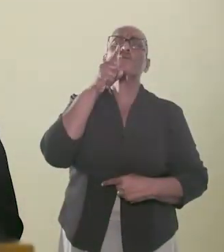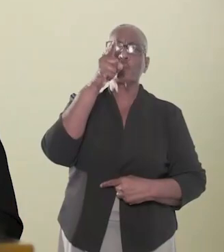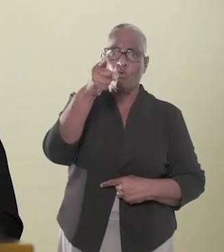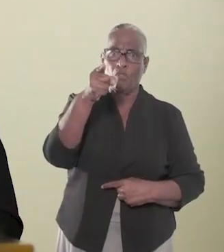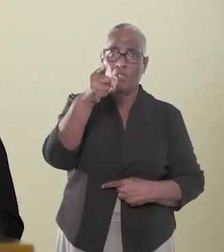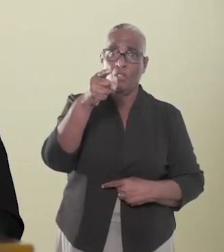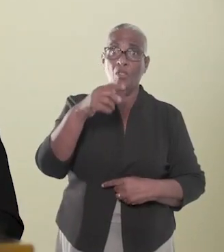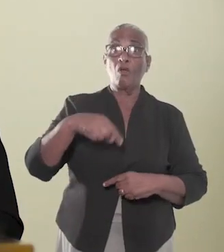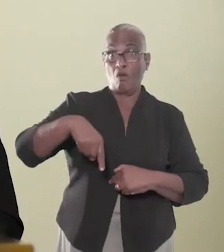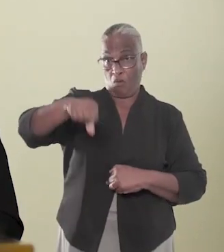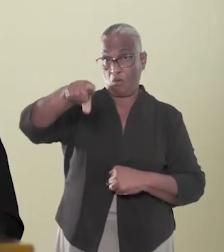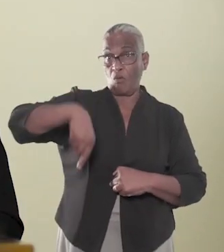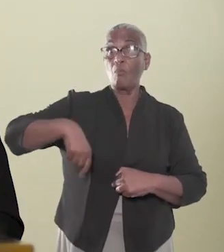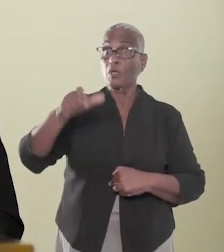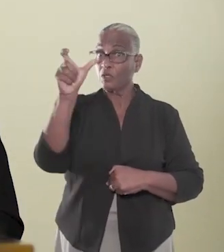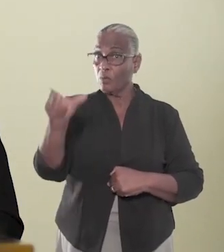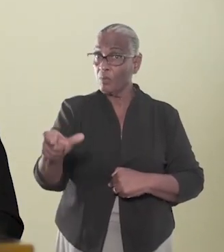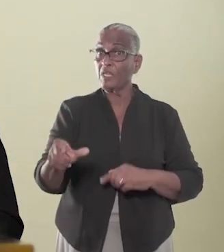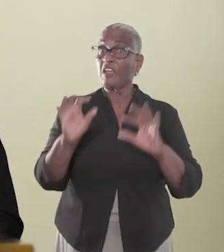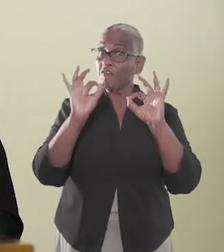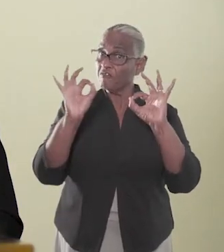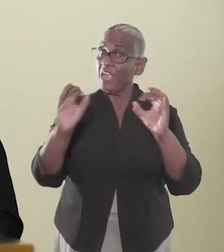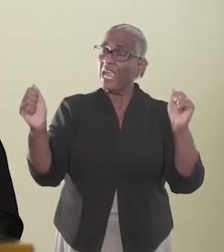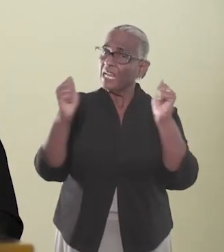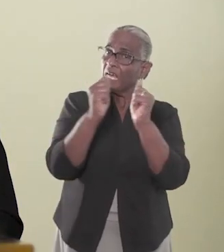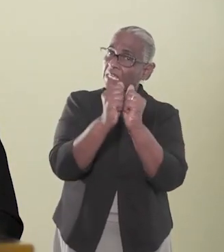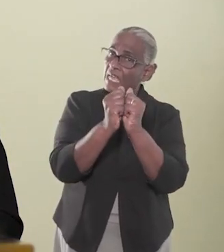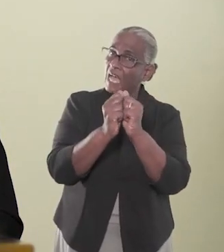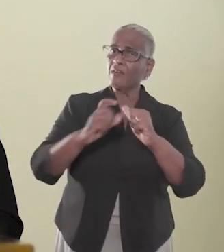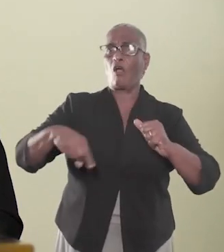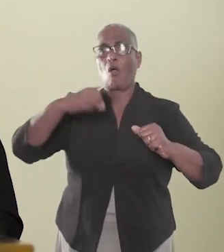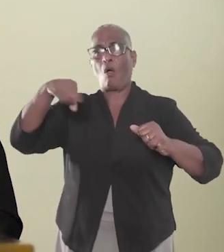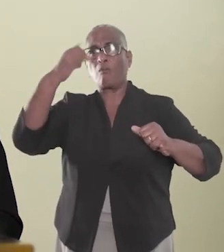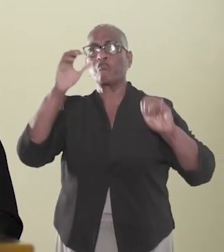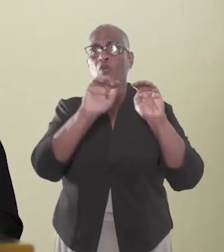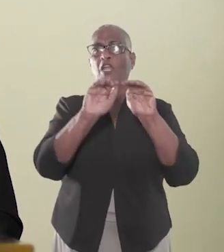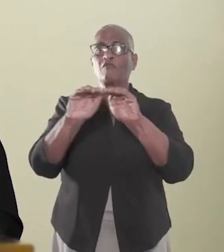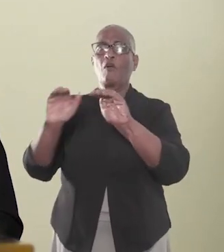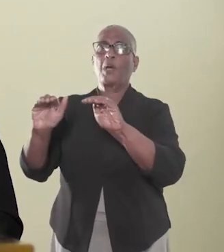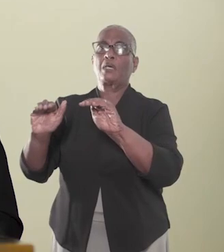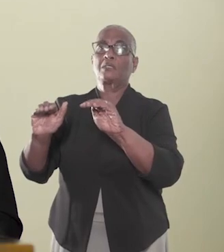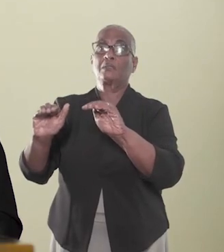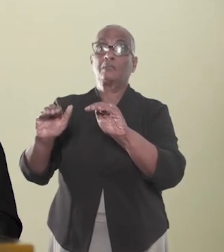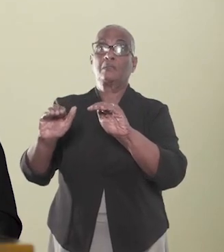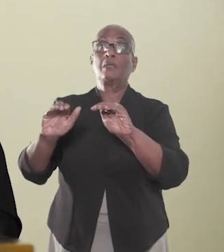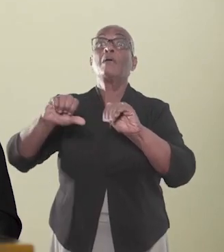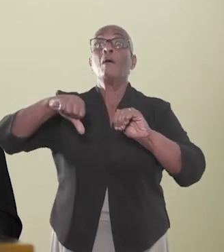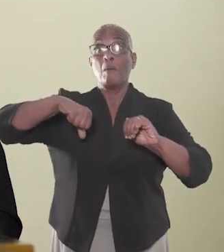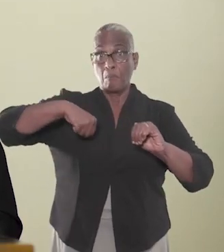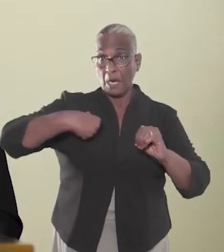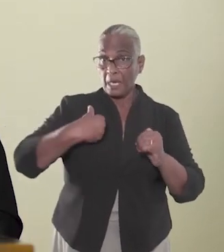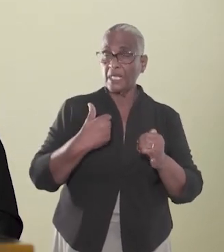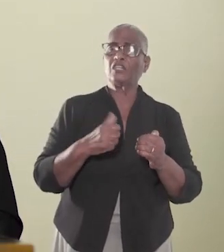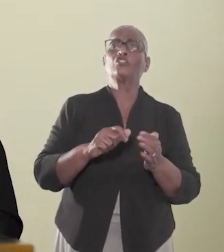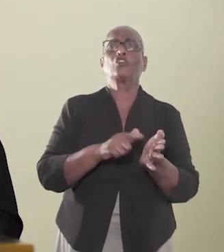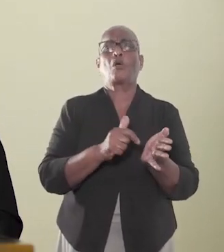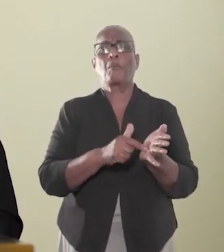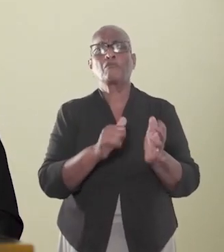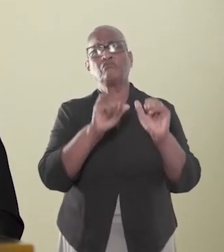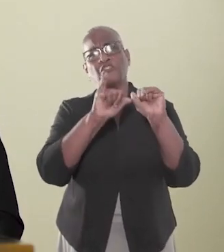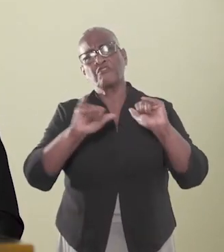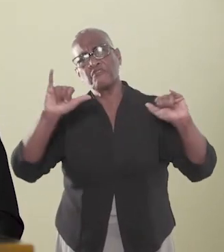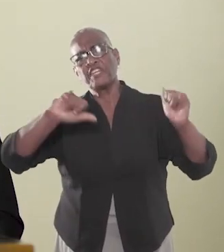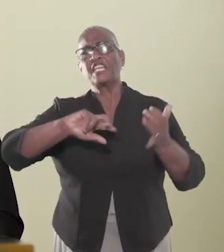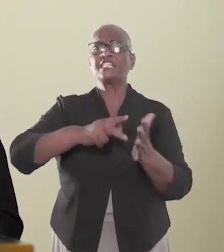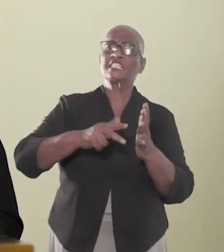De komende weken zal de voorlichting rond de COVID-19-veiligjaareinde opgevoerd moeten worden. Vast staat dat wij de